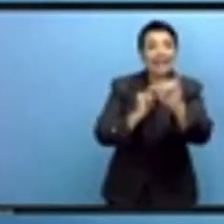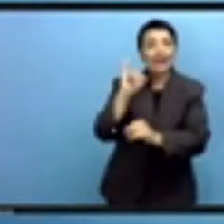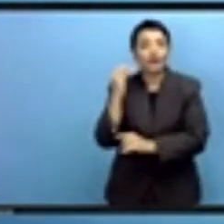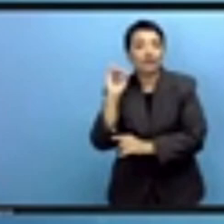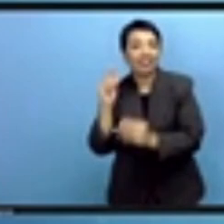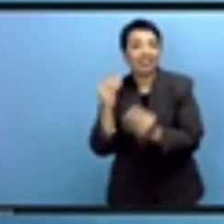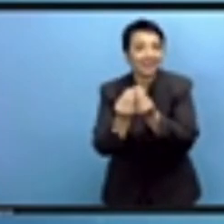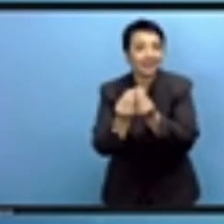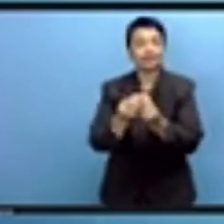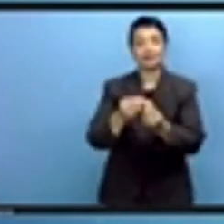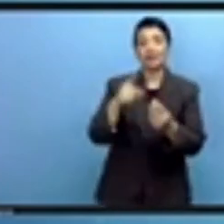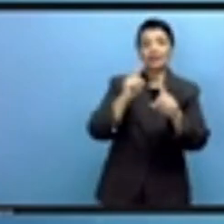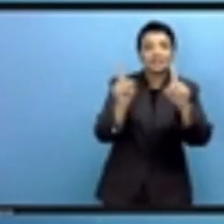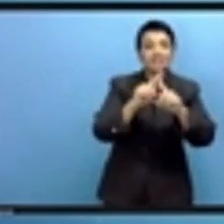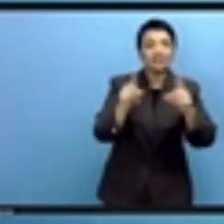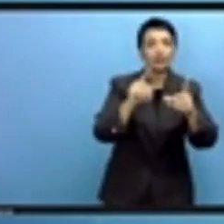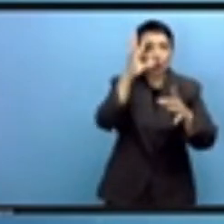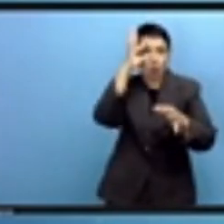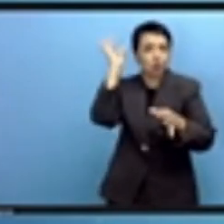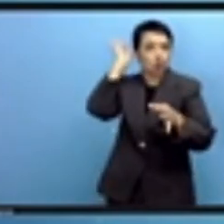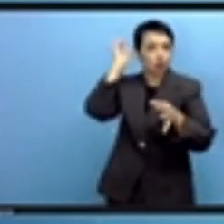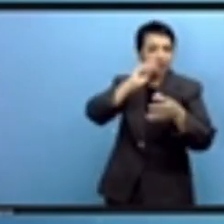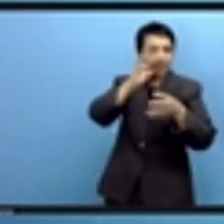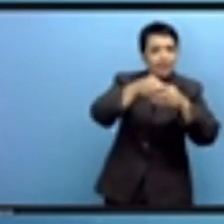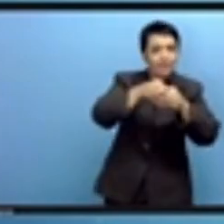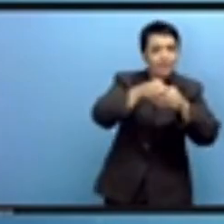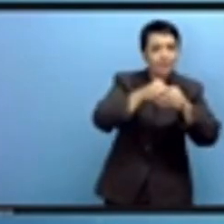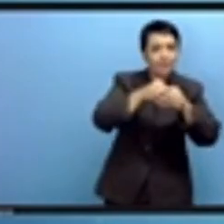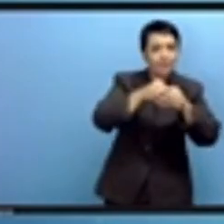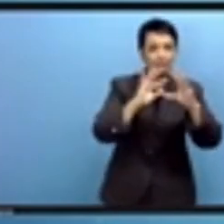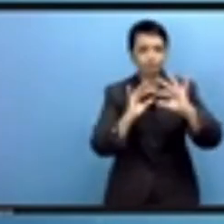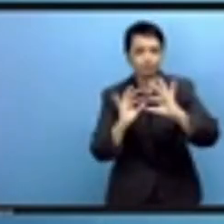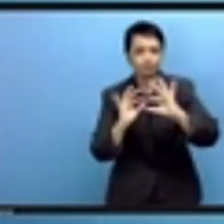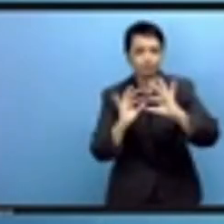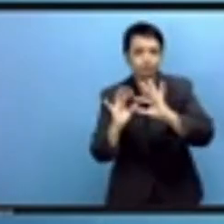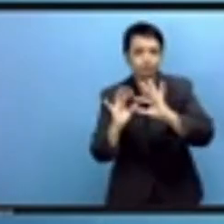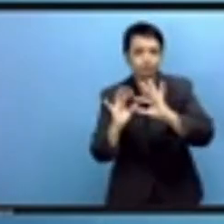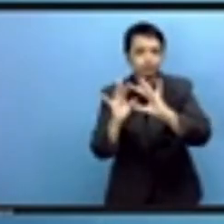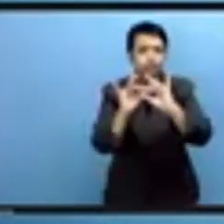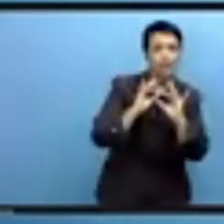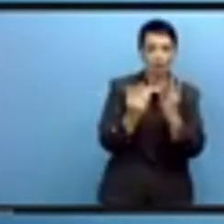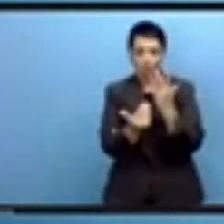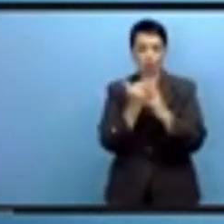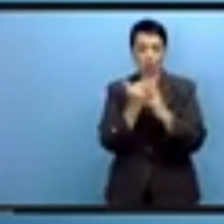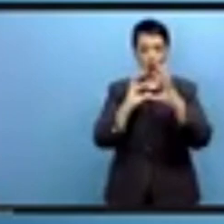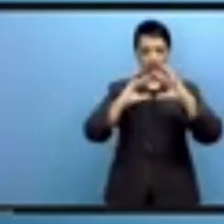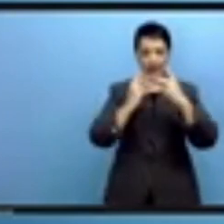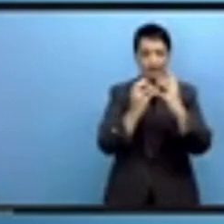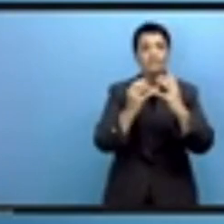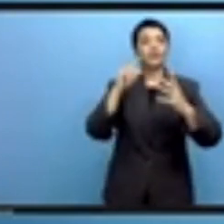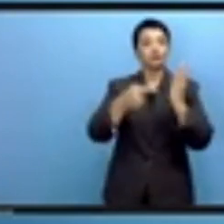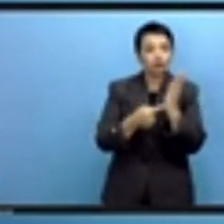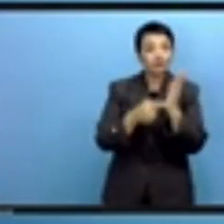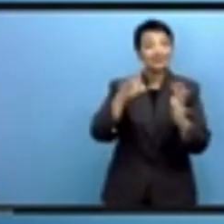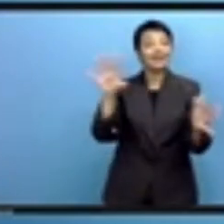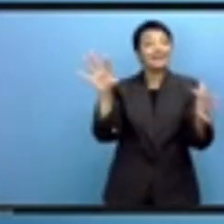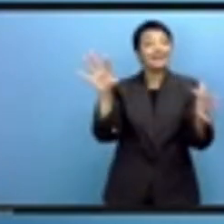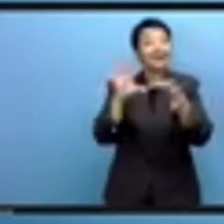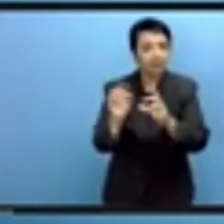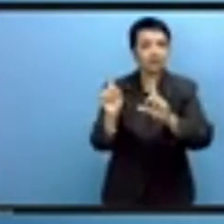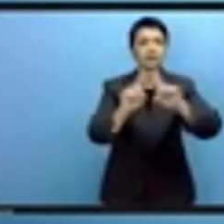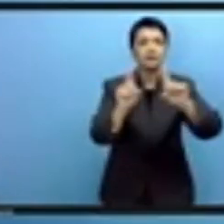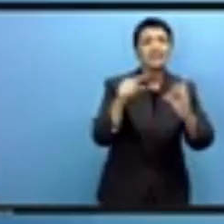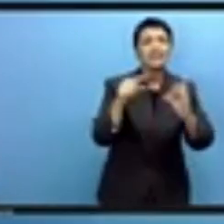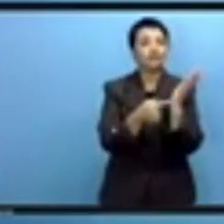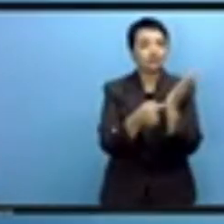智能的网络、IoT、物联网、量子计算，所有这